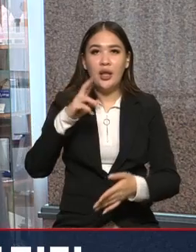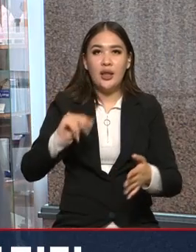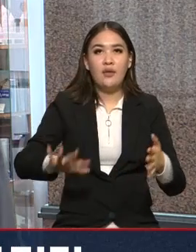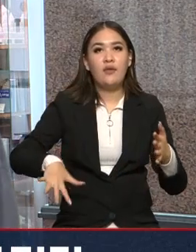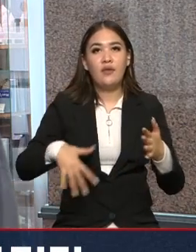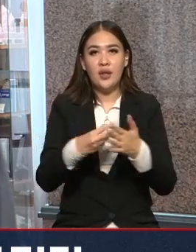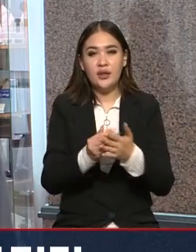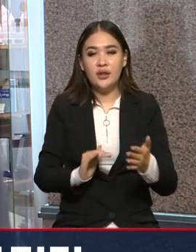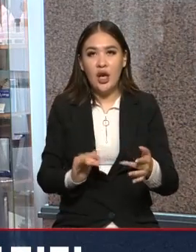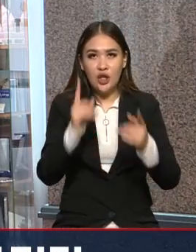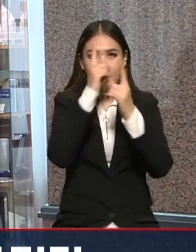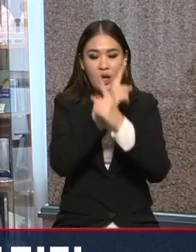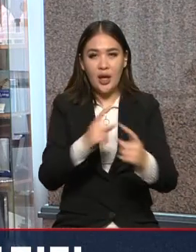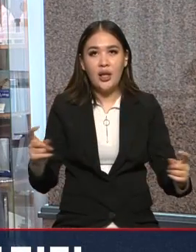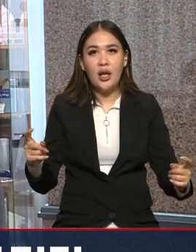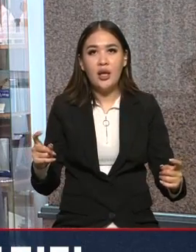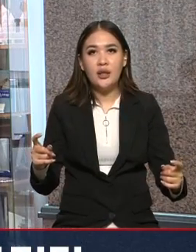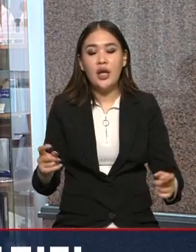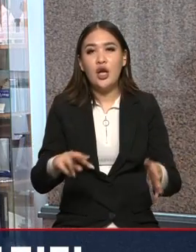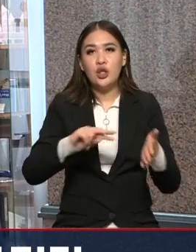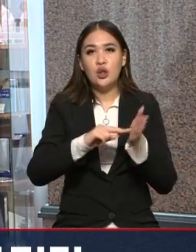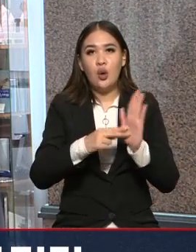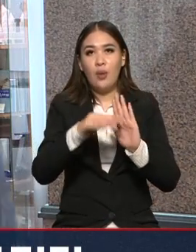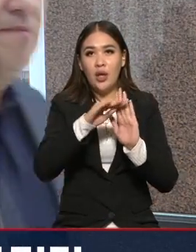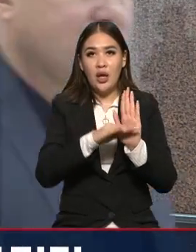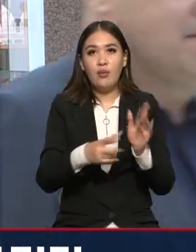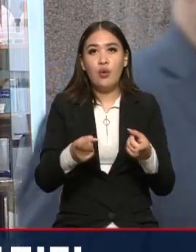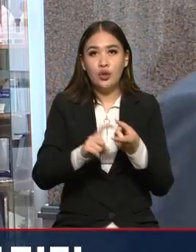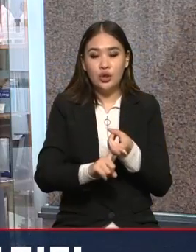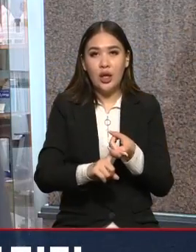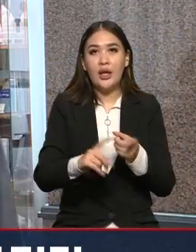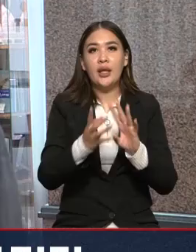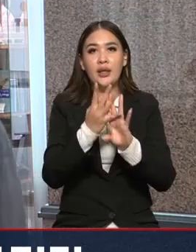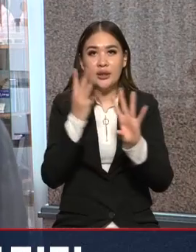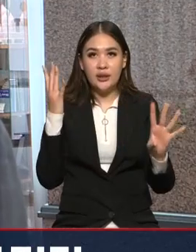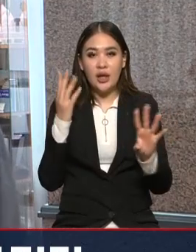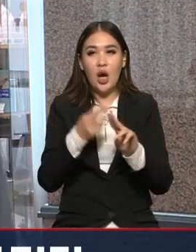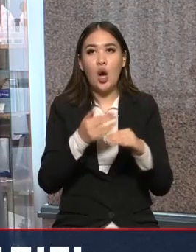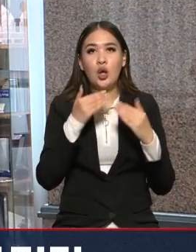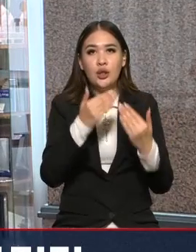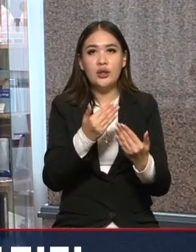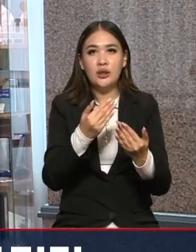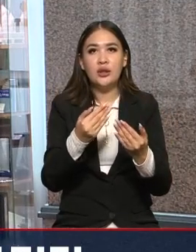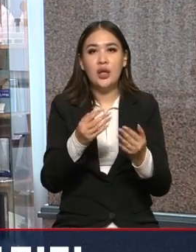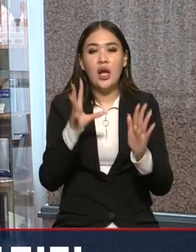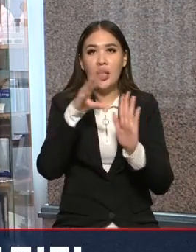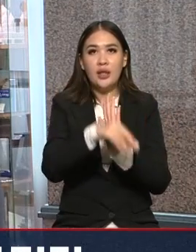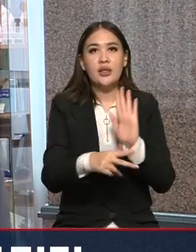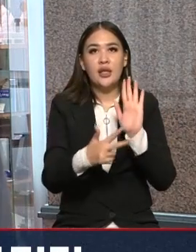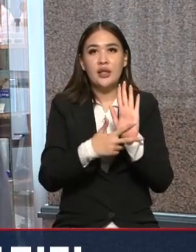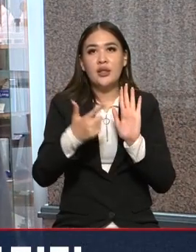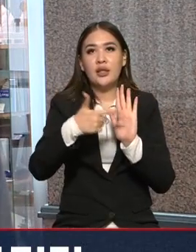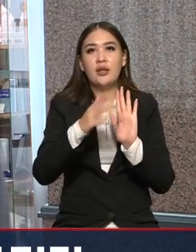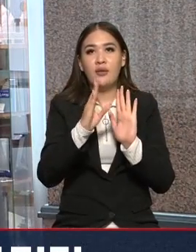инвесторлар жариялаған жобалар бойынша олар кезекте тұр. Иә, олардың іске асыруына 8 гигаватт